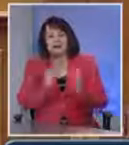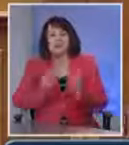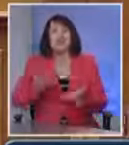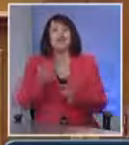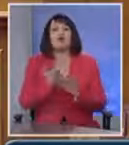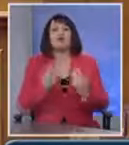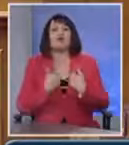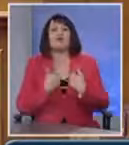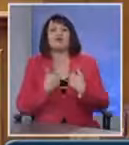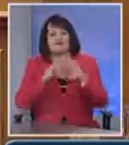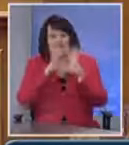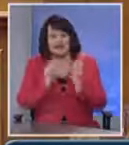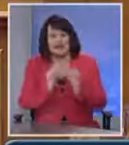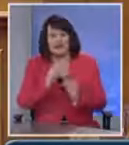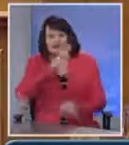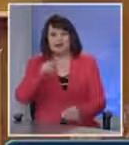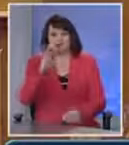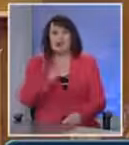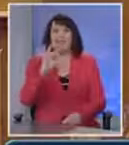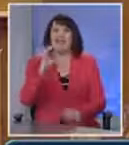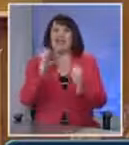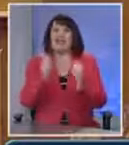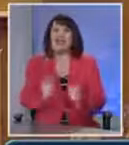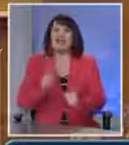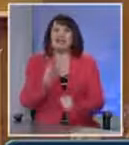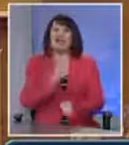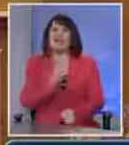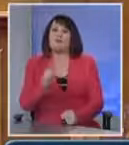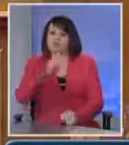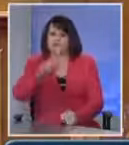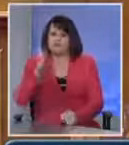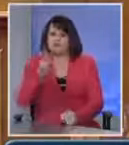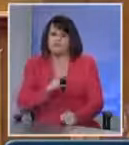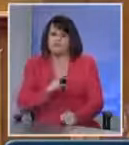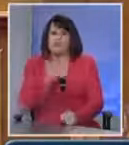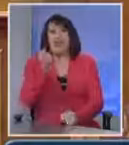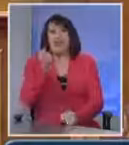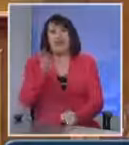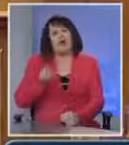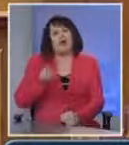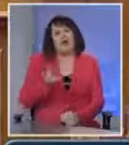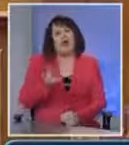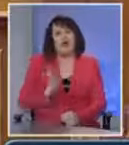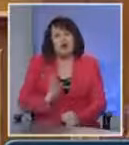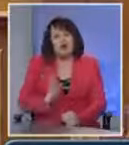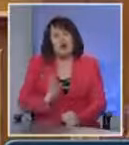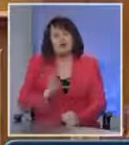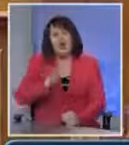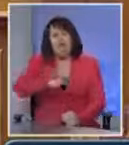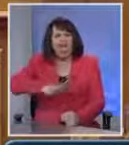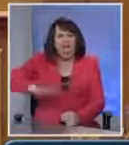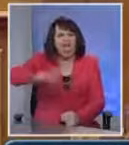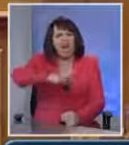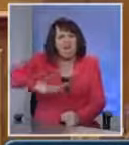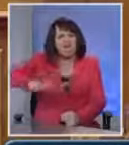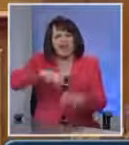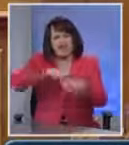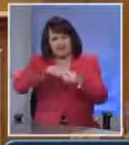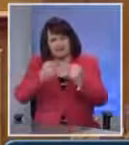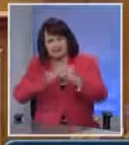έχουμε. Κατάργηση του μπόνους των 50 ευρών, ένα μικρό αναλογικό μπόνους, σπάσιμο των μεγάλων περιφερειών